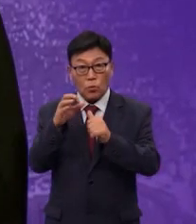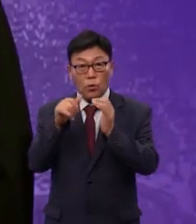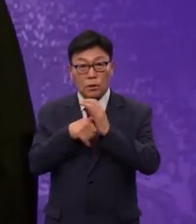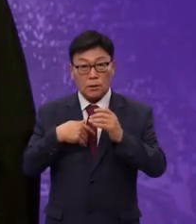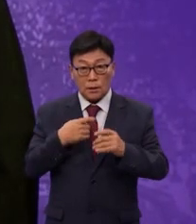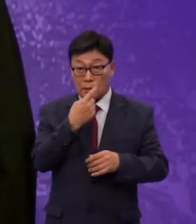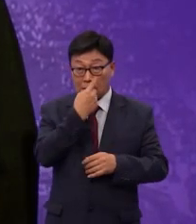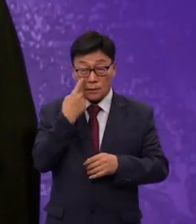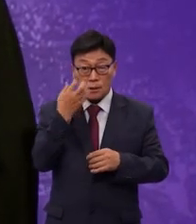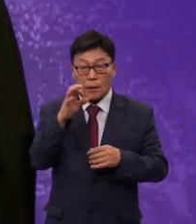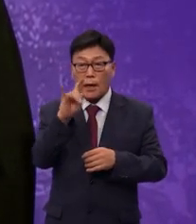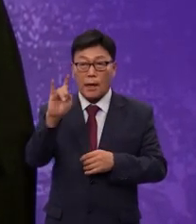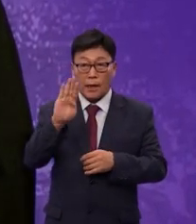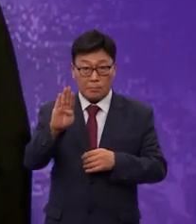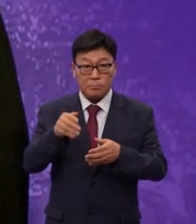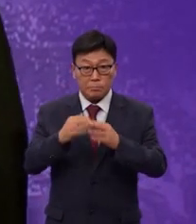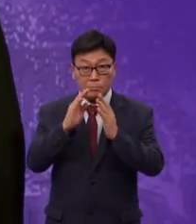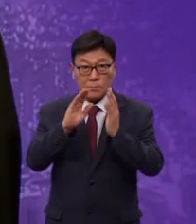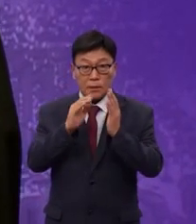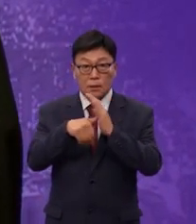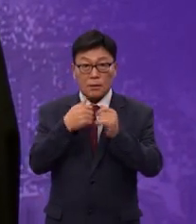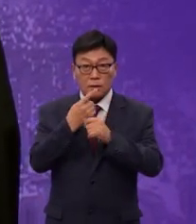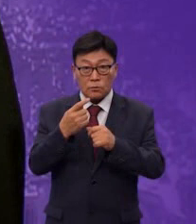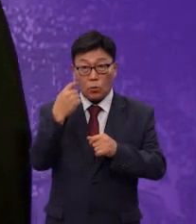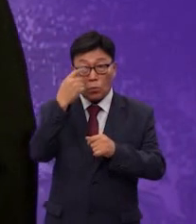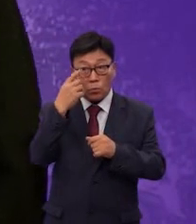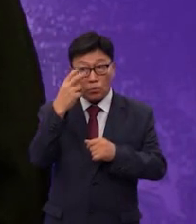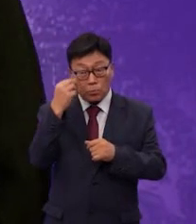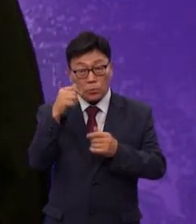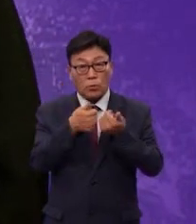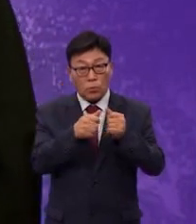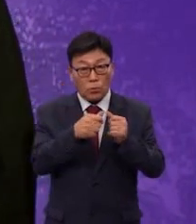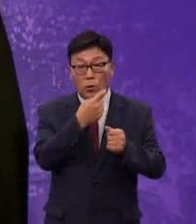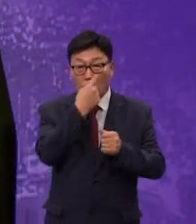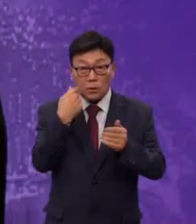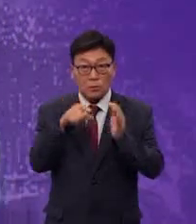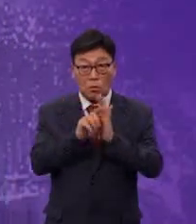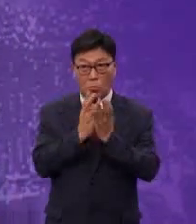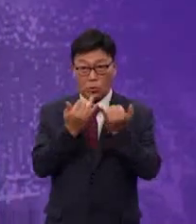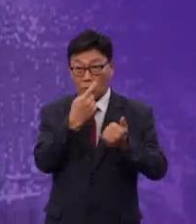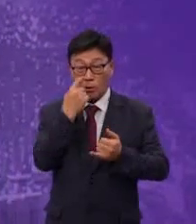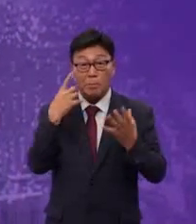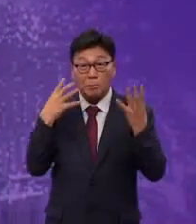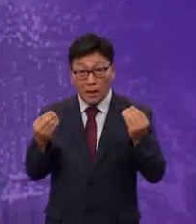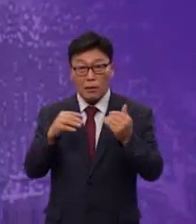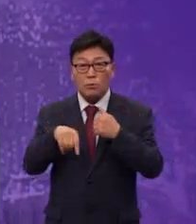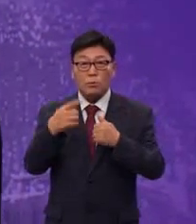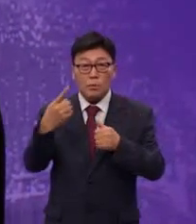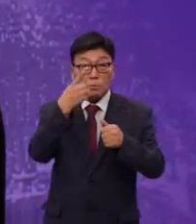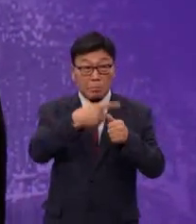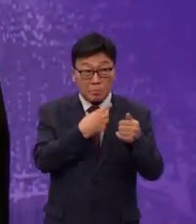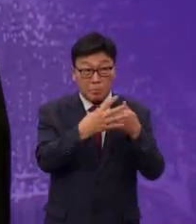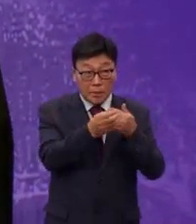해서 지문 및 홍채 인식을 통해서 본인임을 인증한 이후에 하이패스를 통과하면